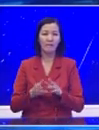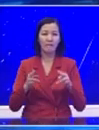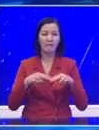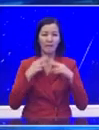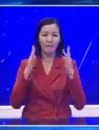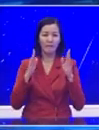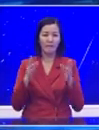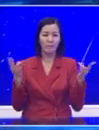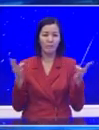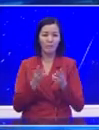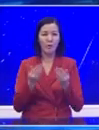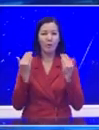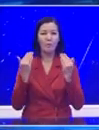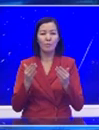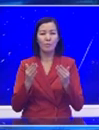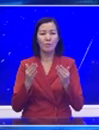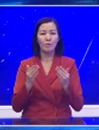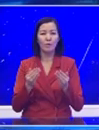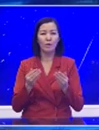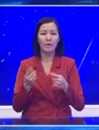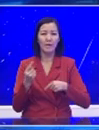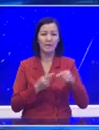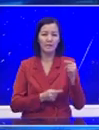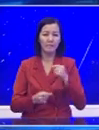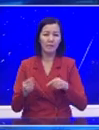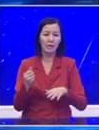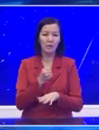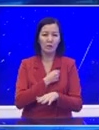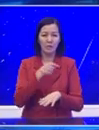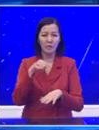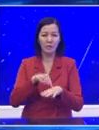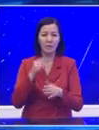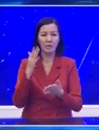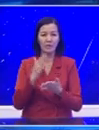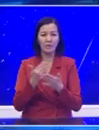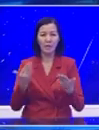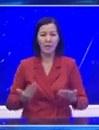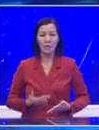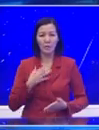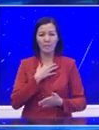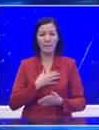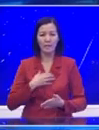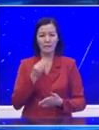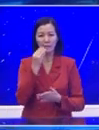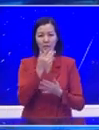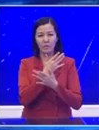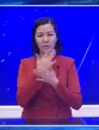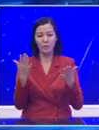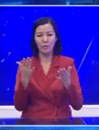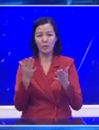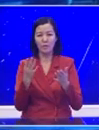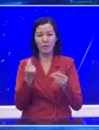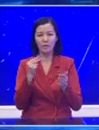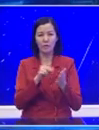Бүгінгідей төтенше жағдайда өңір кәсіпкерлері жұртқа жанашырлық жасап, әлеуметтік маңызы бар азық-түлік бағасын ұстап тұруға